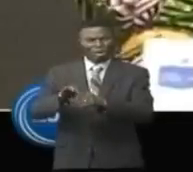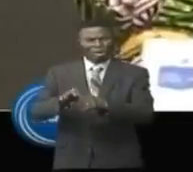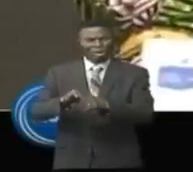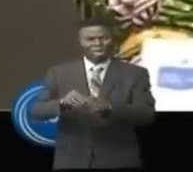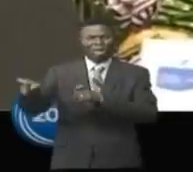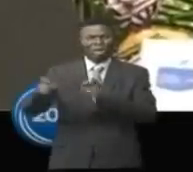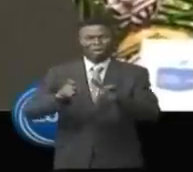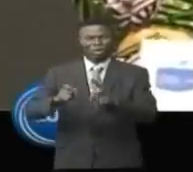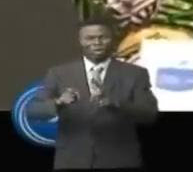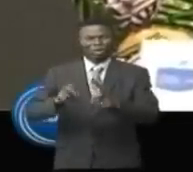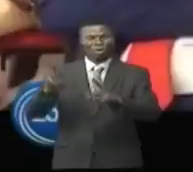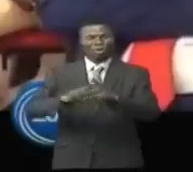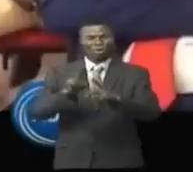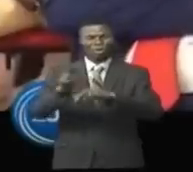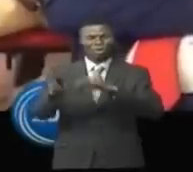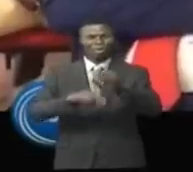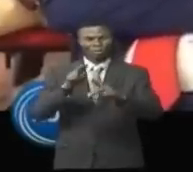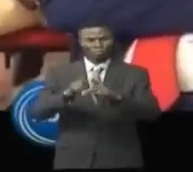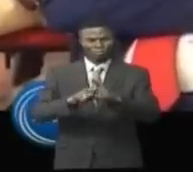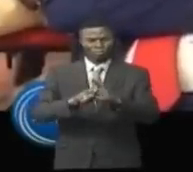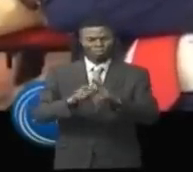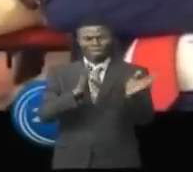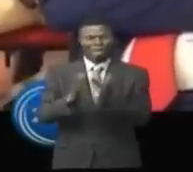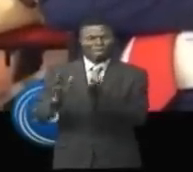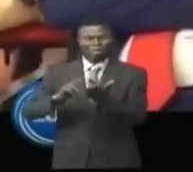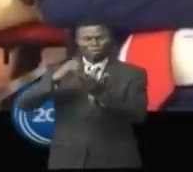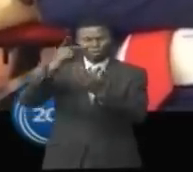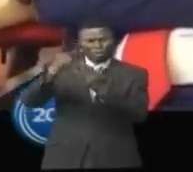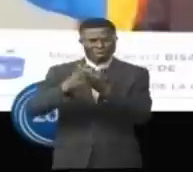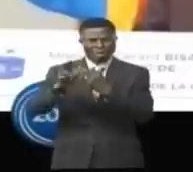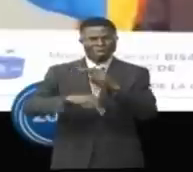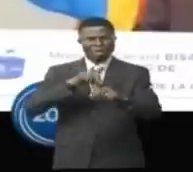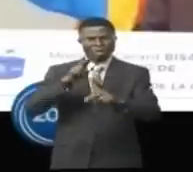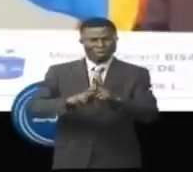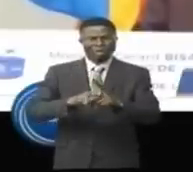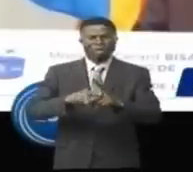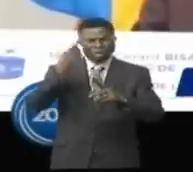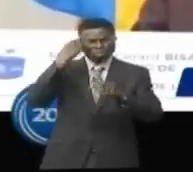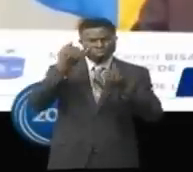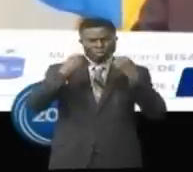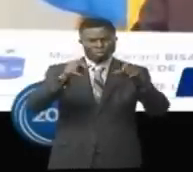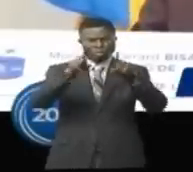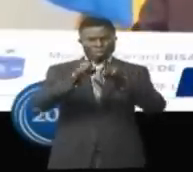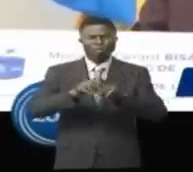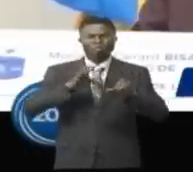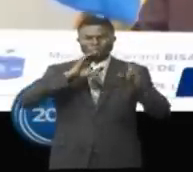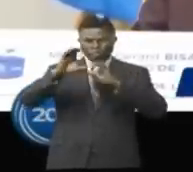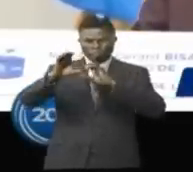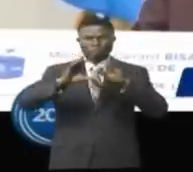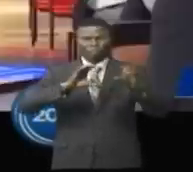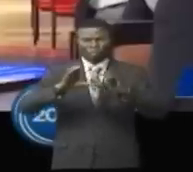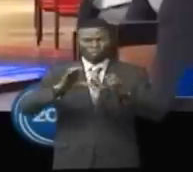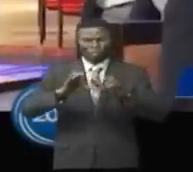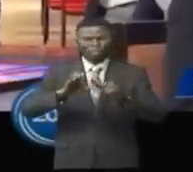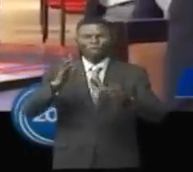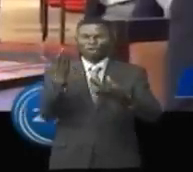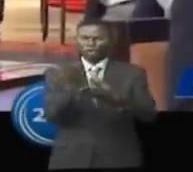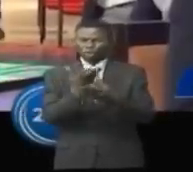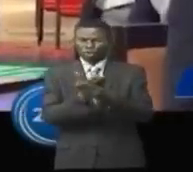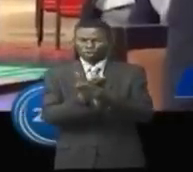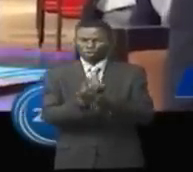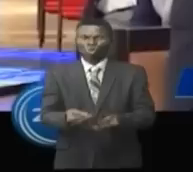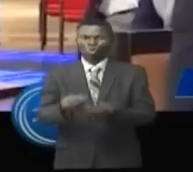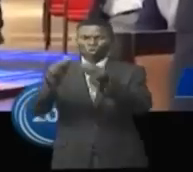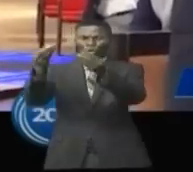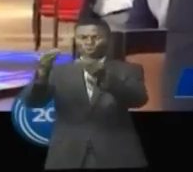secrétariat exécutif national, vont élaborer un plan national de l'information et de la communication, outil qui sera soumis